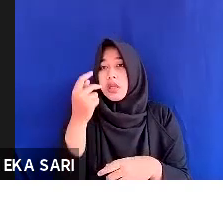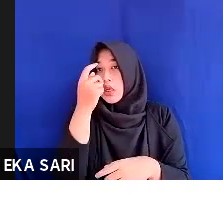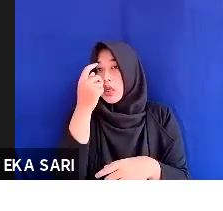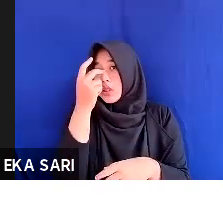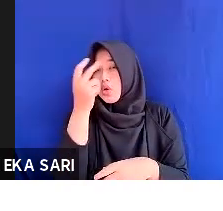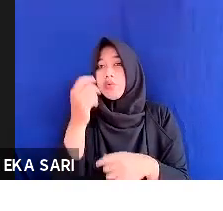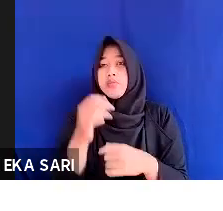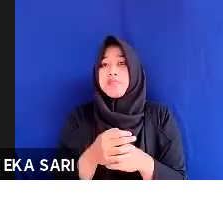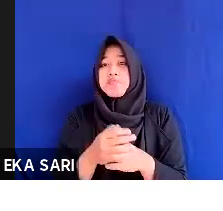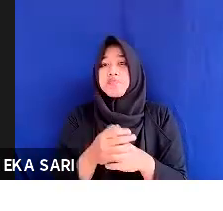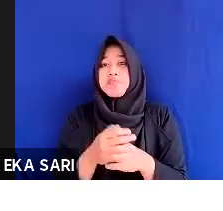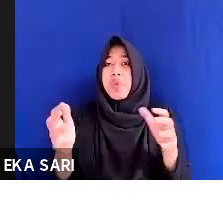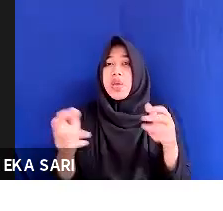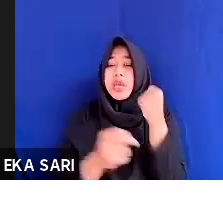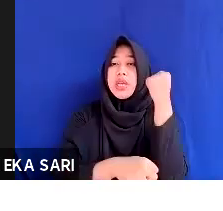ini